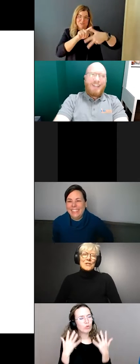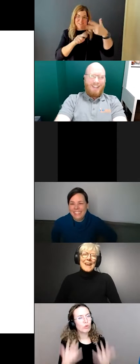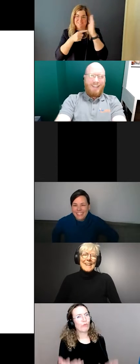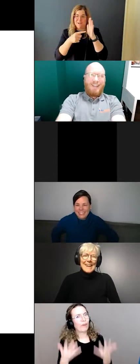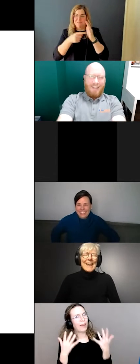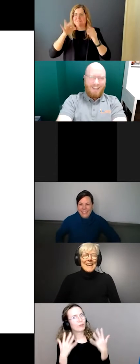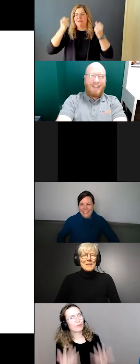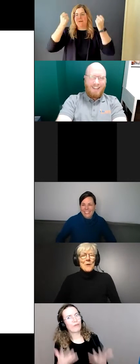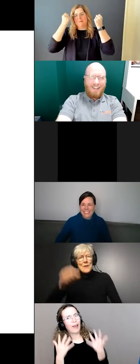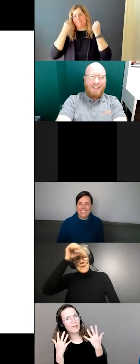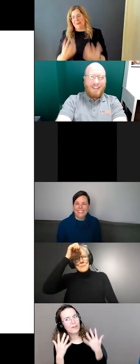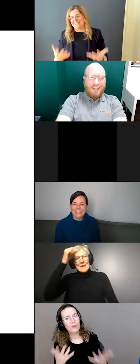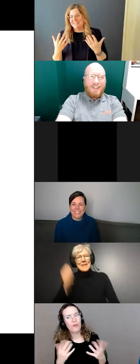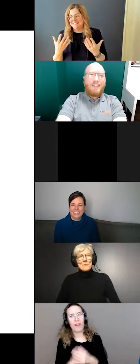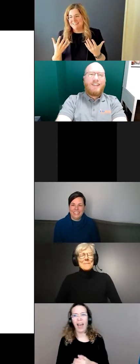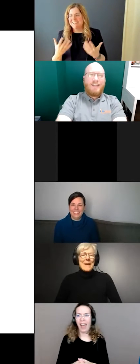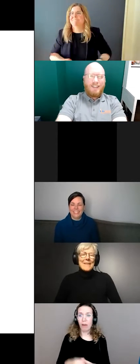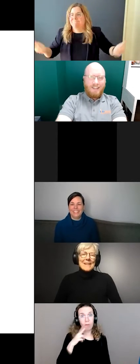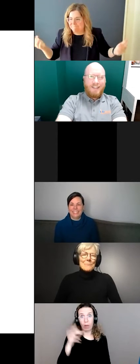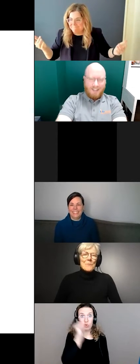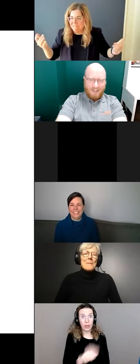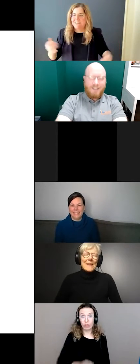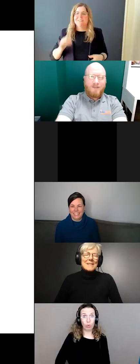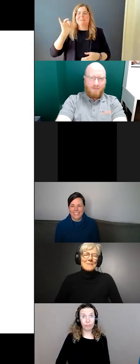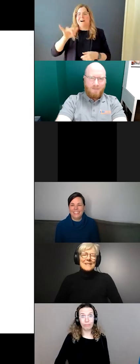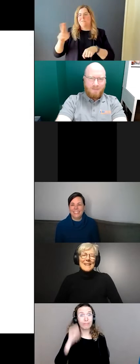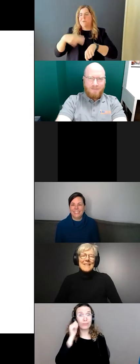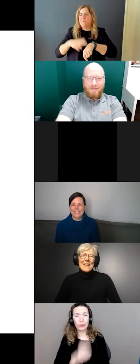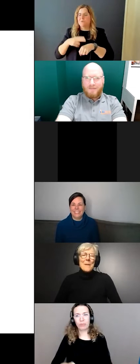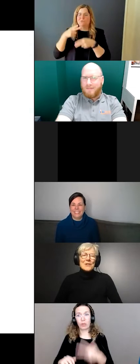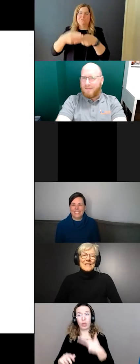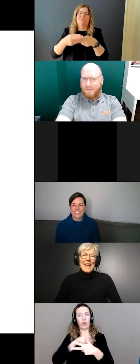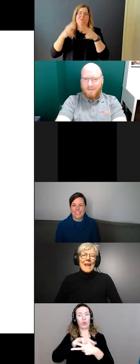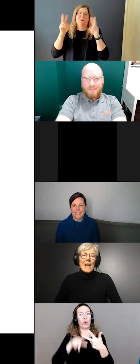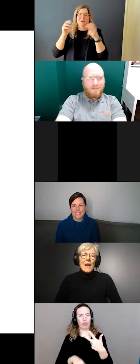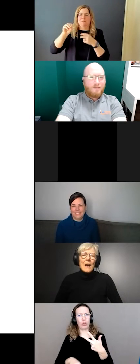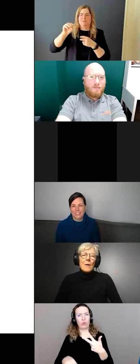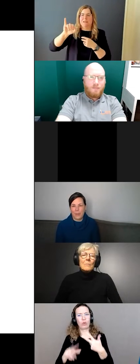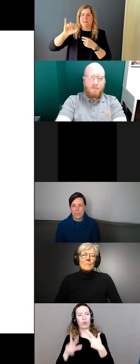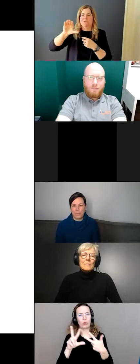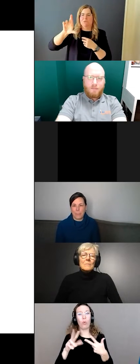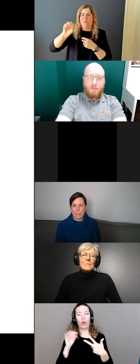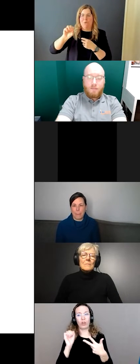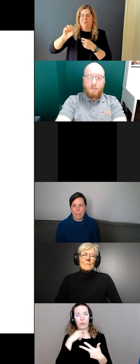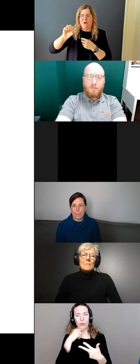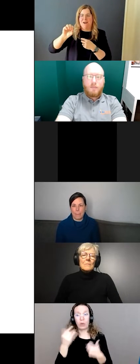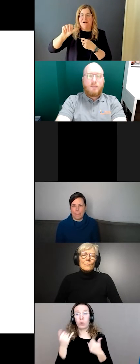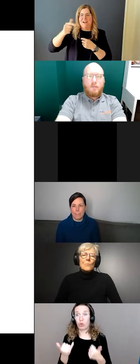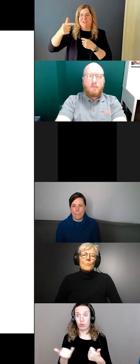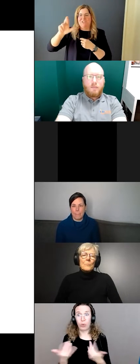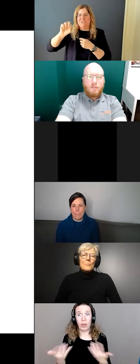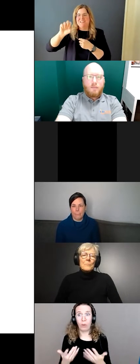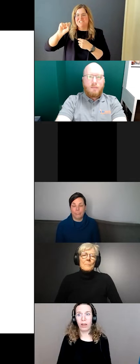Plenty of times. Oui, souvent, trop souvent. En fait, je dirais même à tous les jours. Donc, trois grandes choses, trois